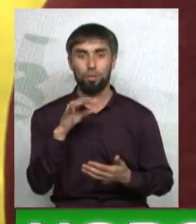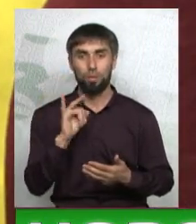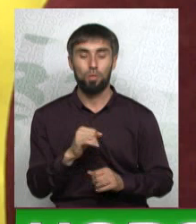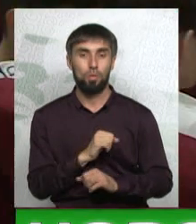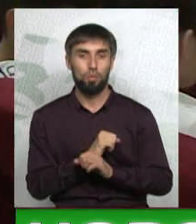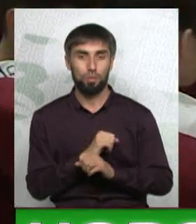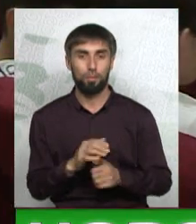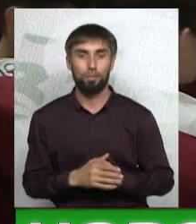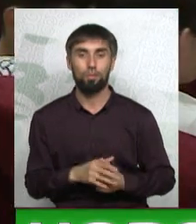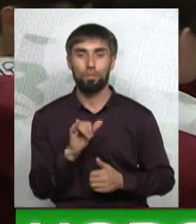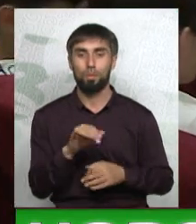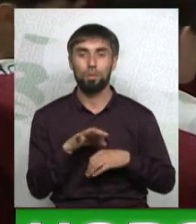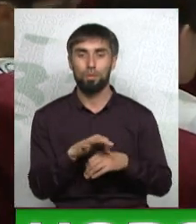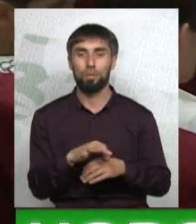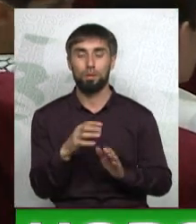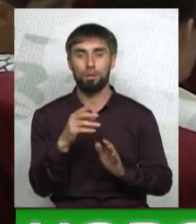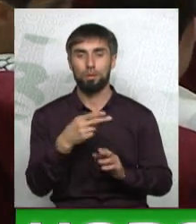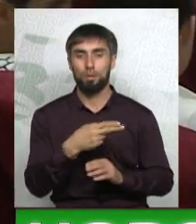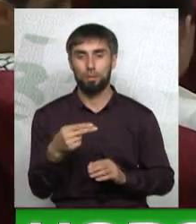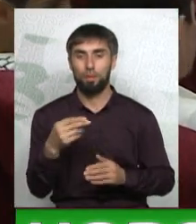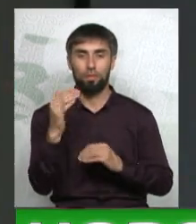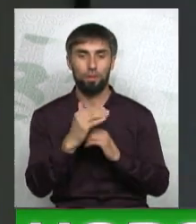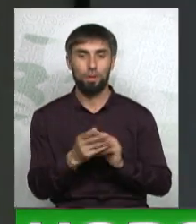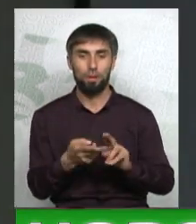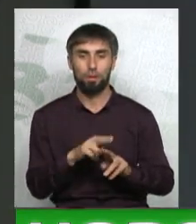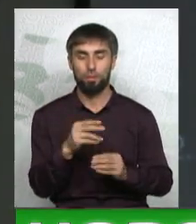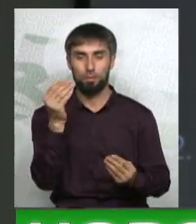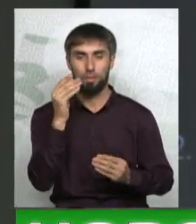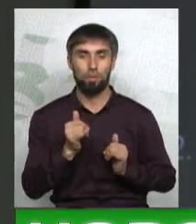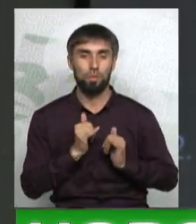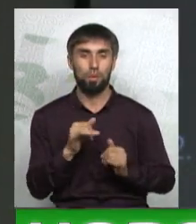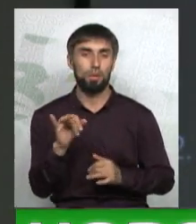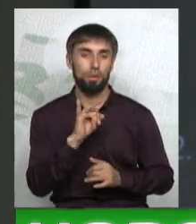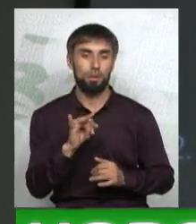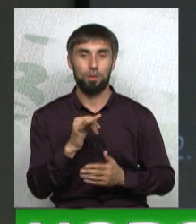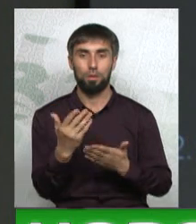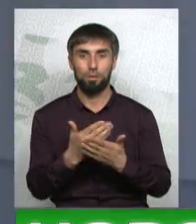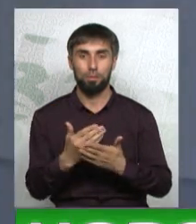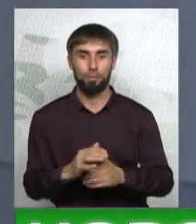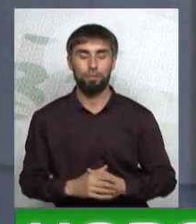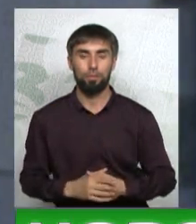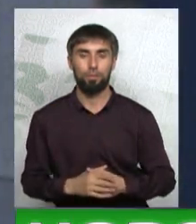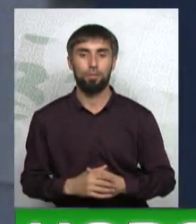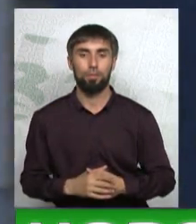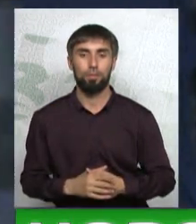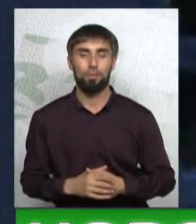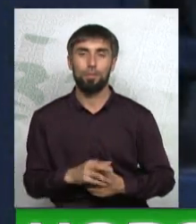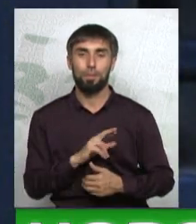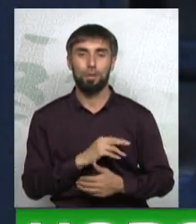и отдыха. У них проходят тематические вечера. Этот, к примеру, посвятили истории кинематографа. Я хочу вам